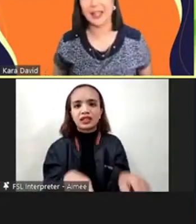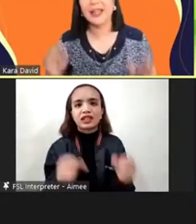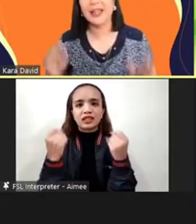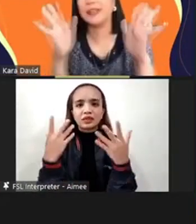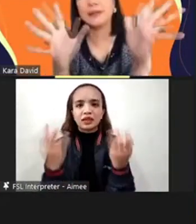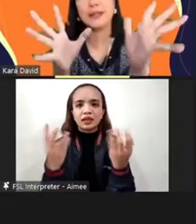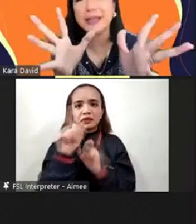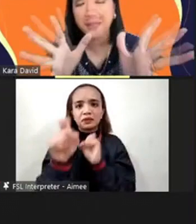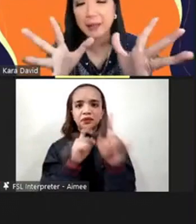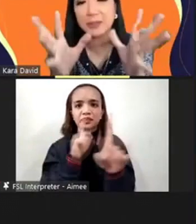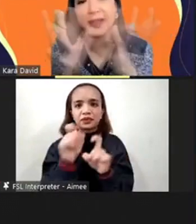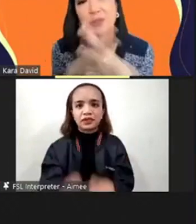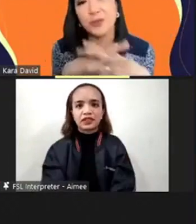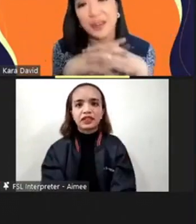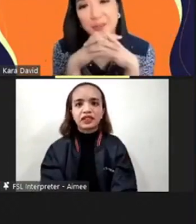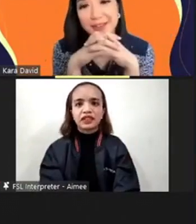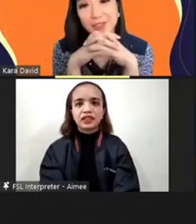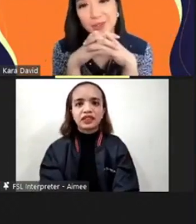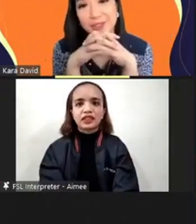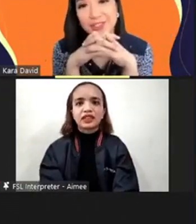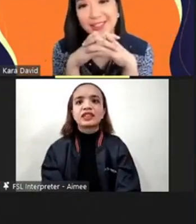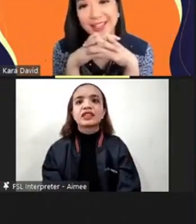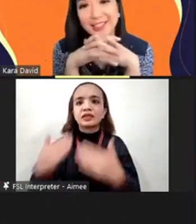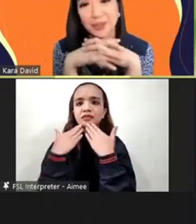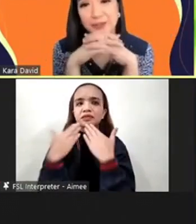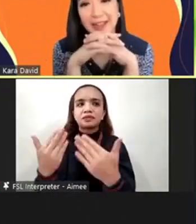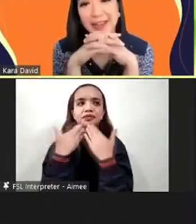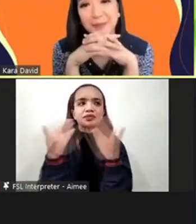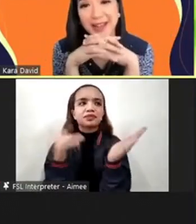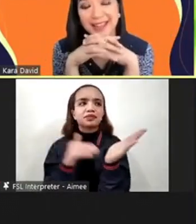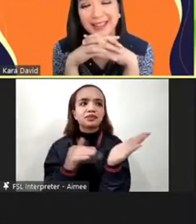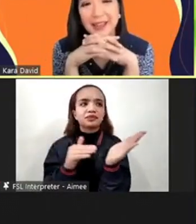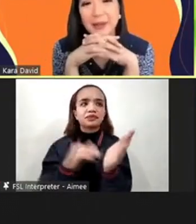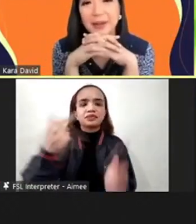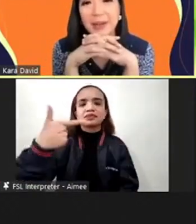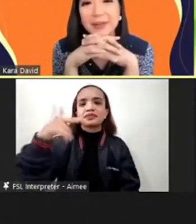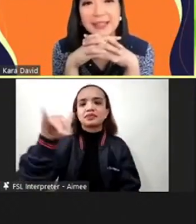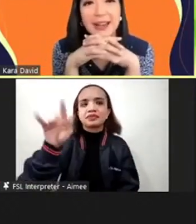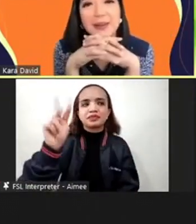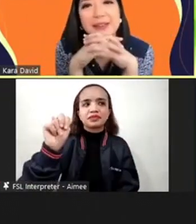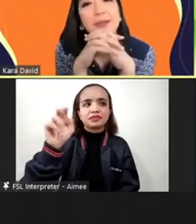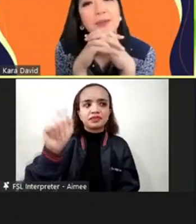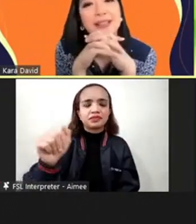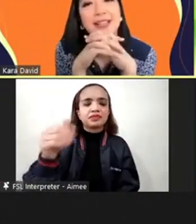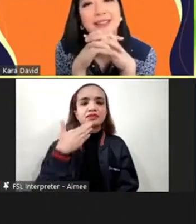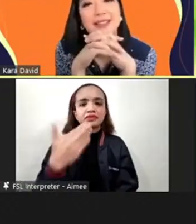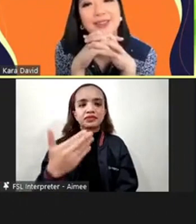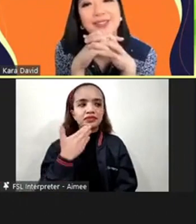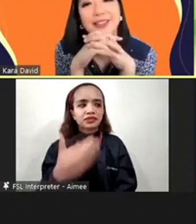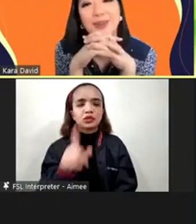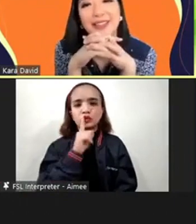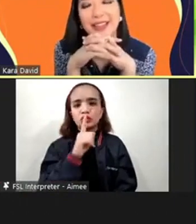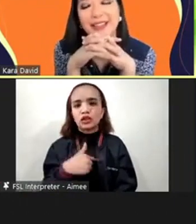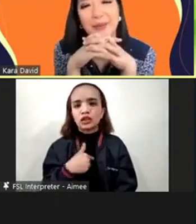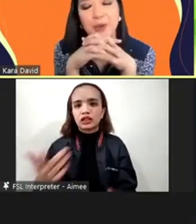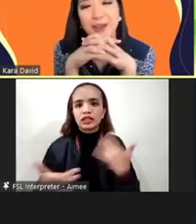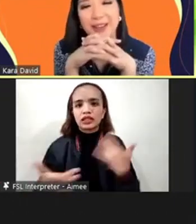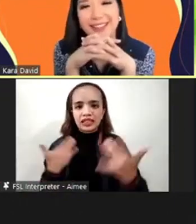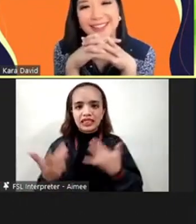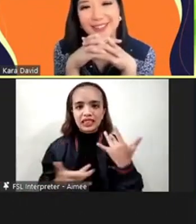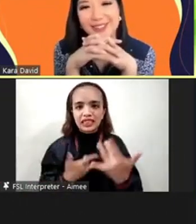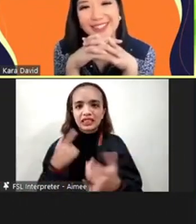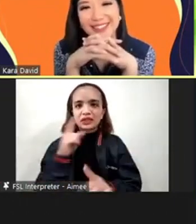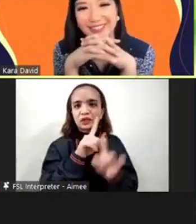Gina. Okay In the lang. meantime, thank you very much, Doc Gina Hechanova Alampay. Maraming salamat. Sobrang excited na ako sa Q&A. Ang dami ko